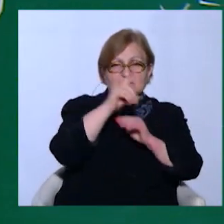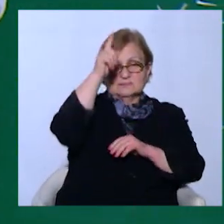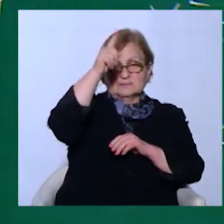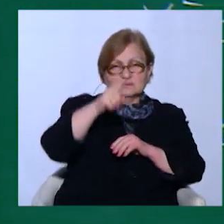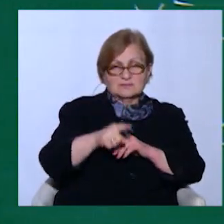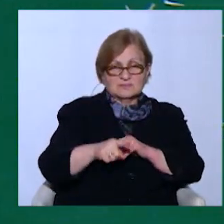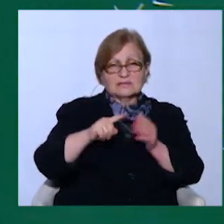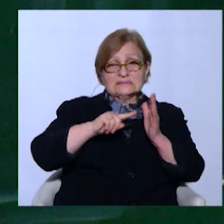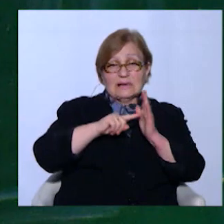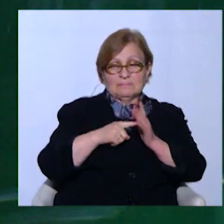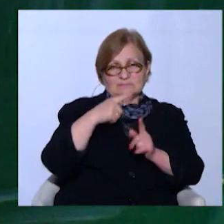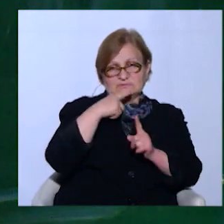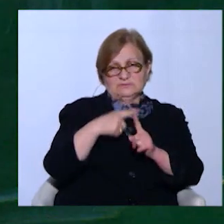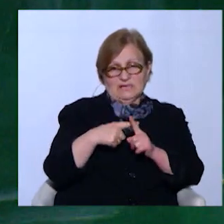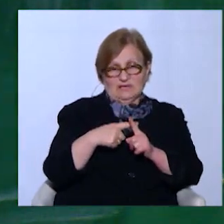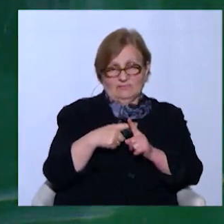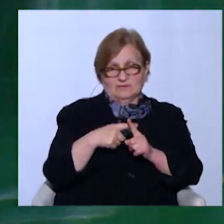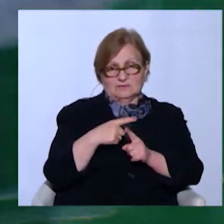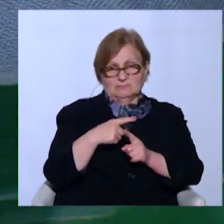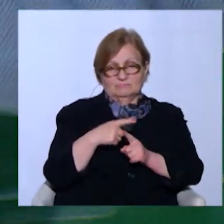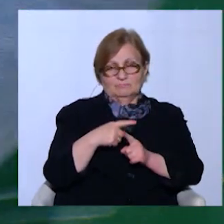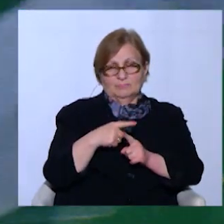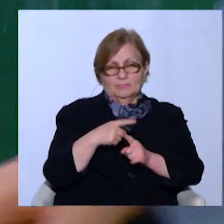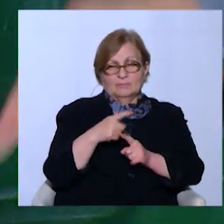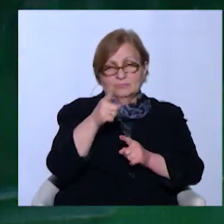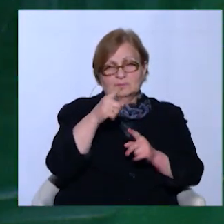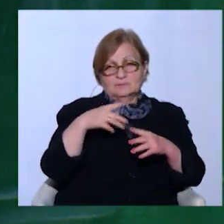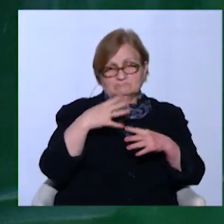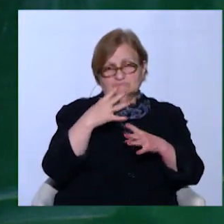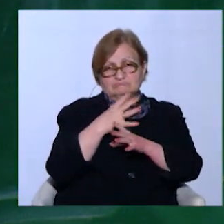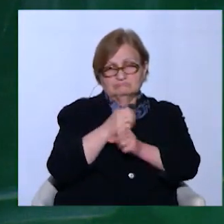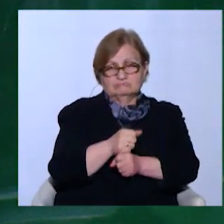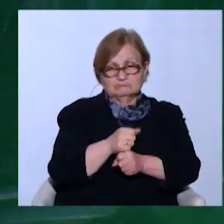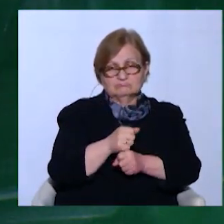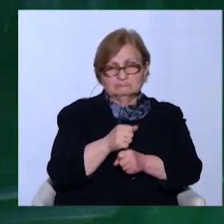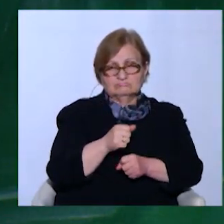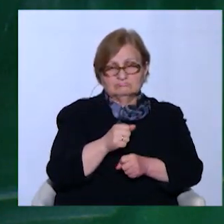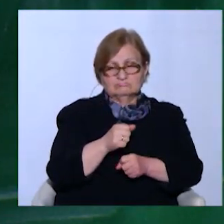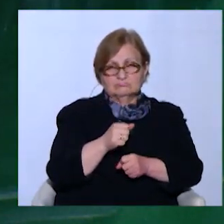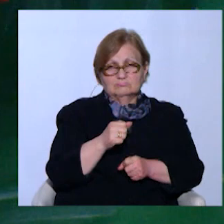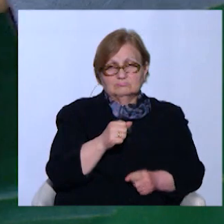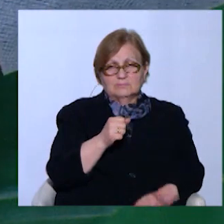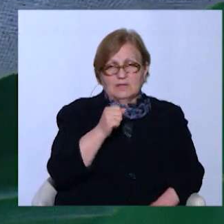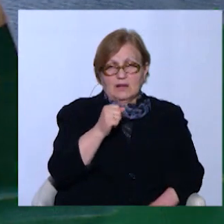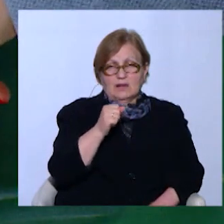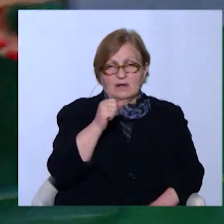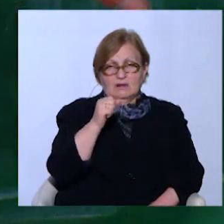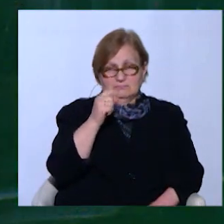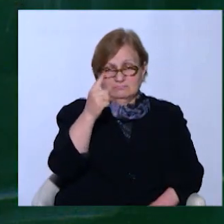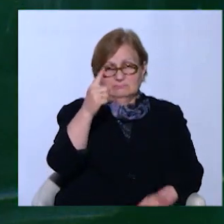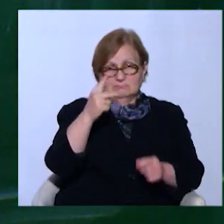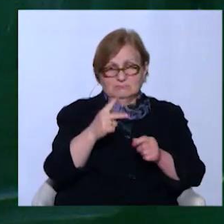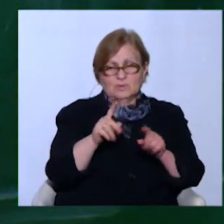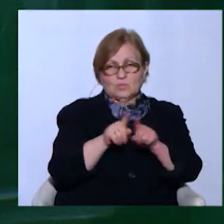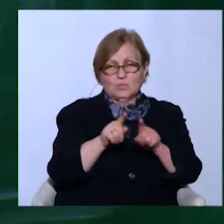ნამრავლის ნახევარი. ესე გამოითქმის, ხო? 1 მეორედი 1 მეორედთან შეიკვეთა, ცა A პირველი, C პირველი ისე შეეფარდება AC-ს როგორც